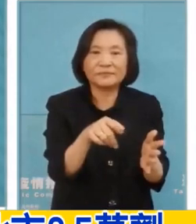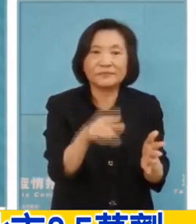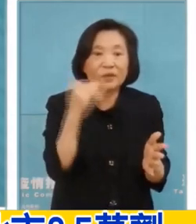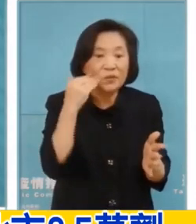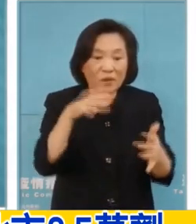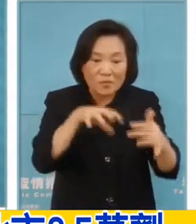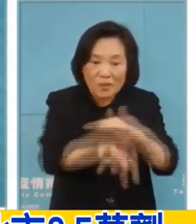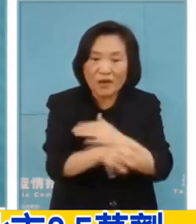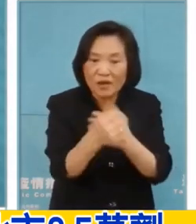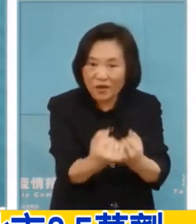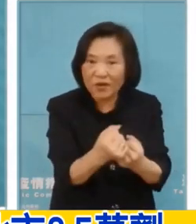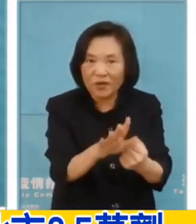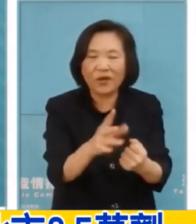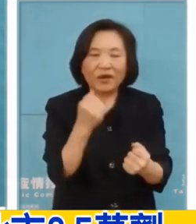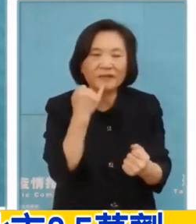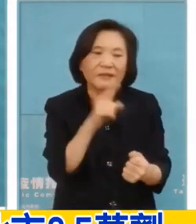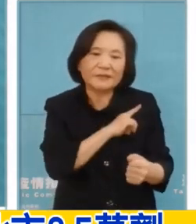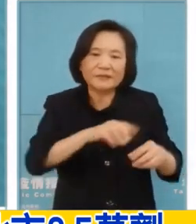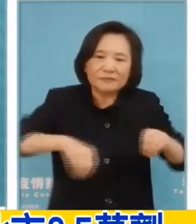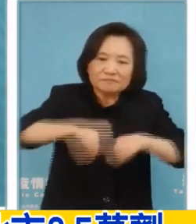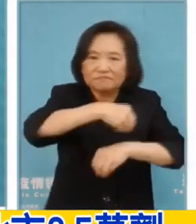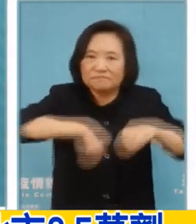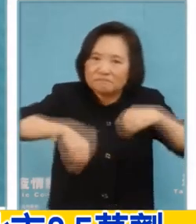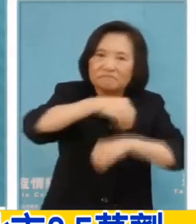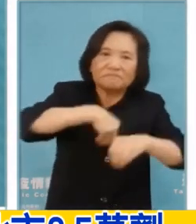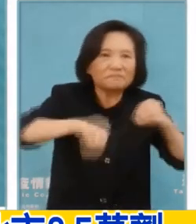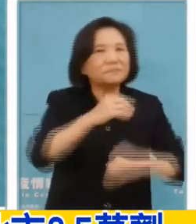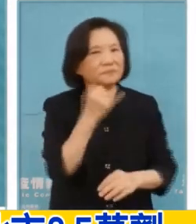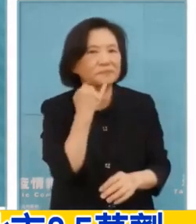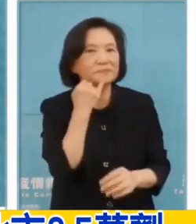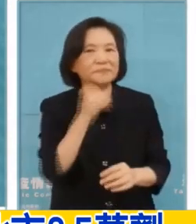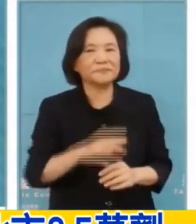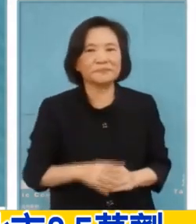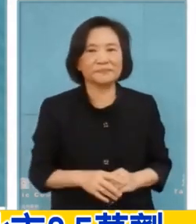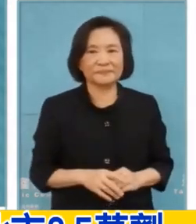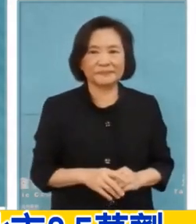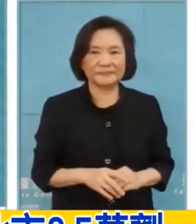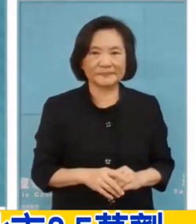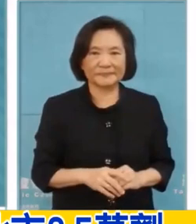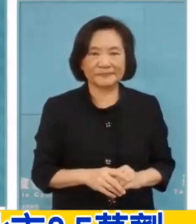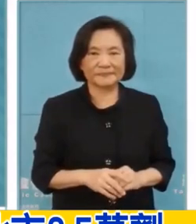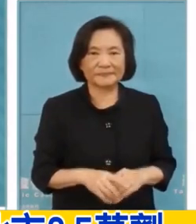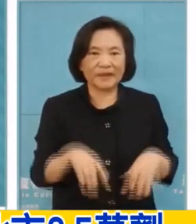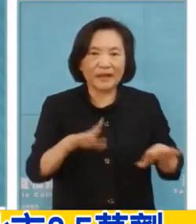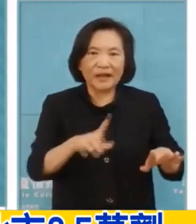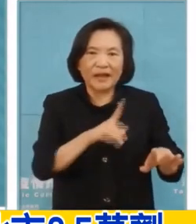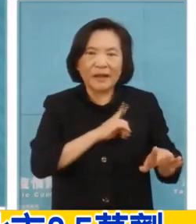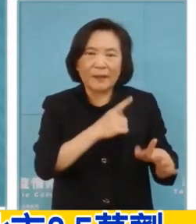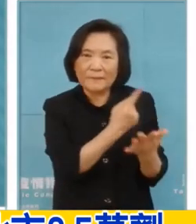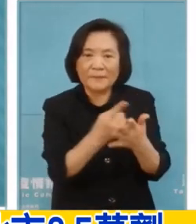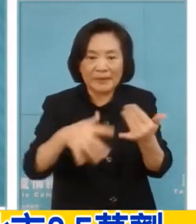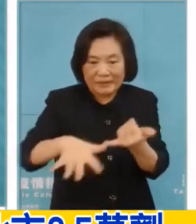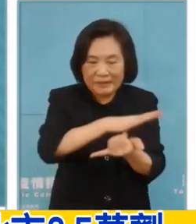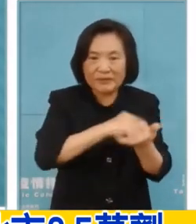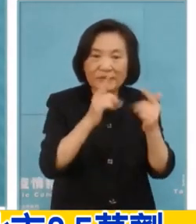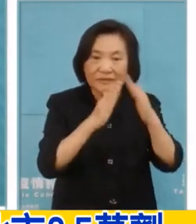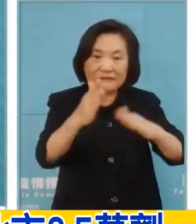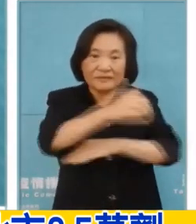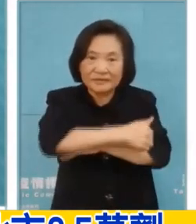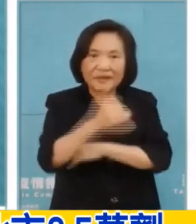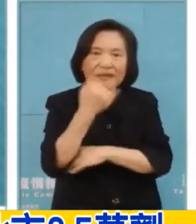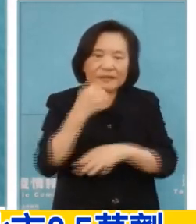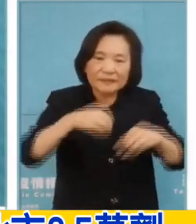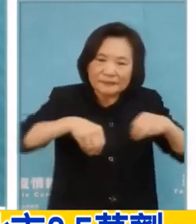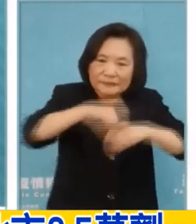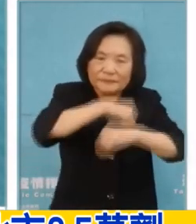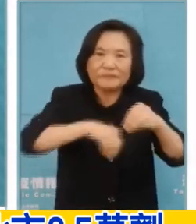各个地方因地制宜的地方。所以这样的因地制宜其实某种程度也可以弥